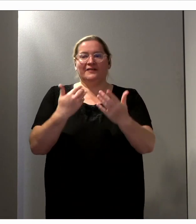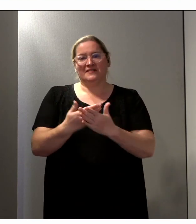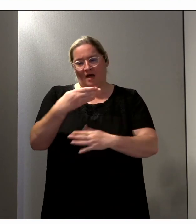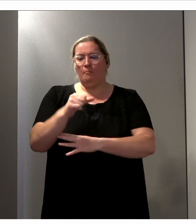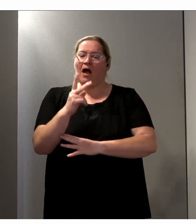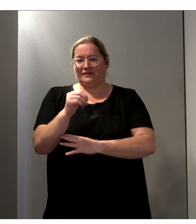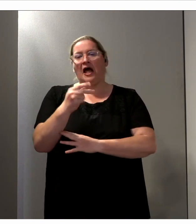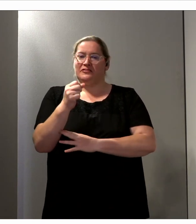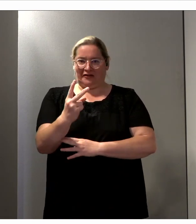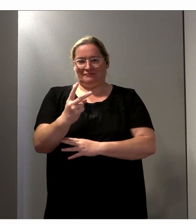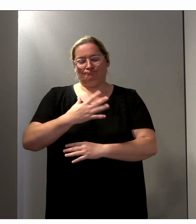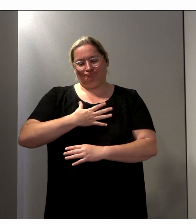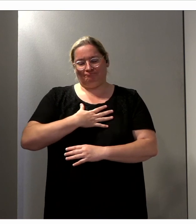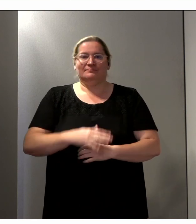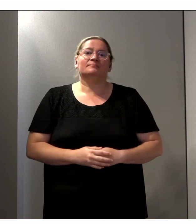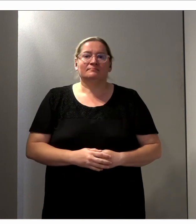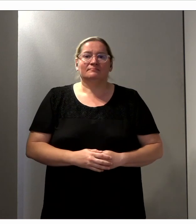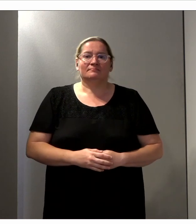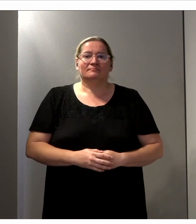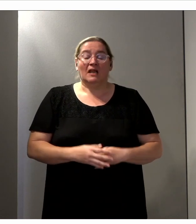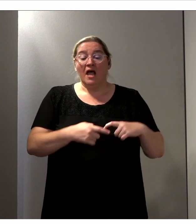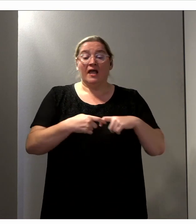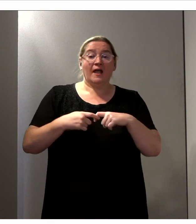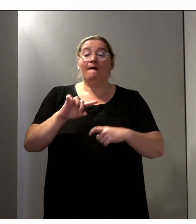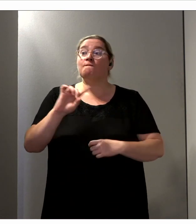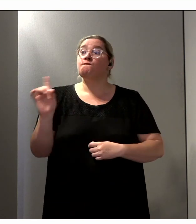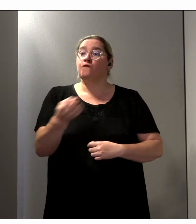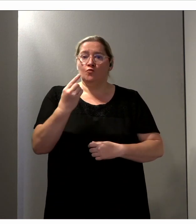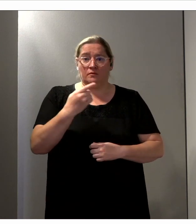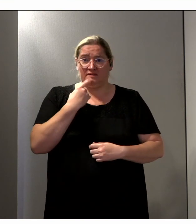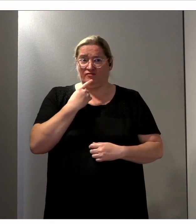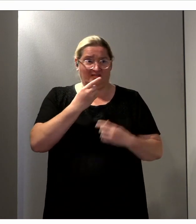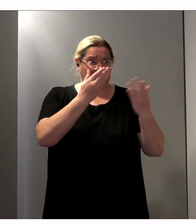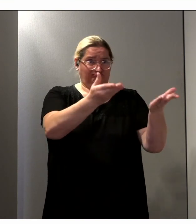c'est vous tous, chacun. C'est tant Philippe